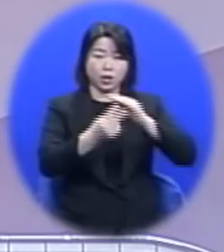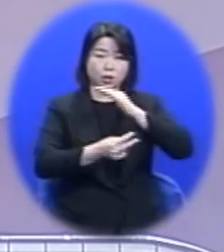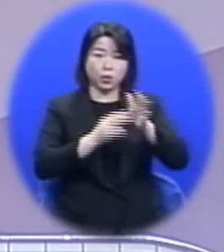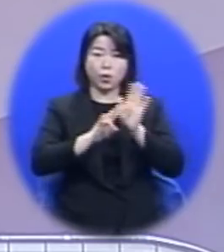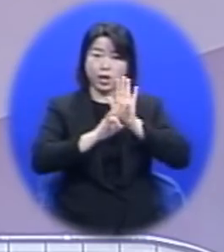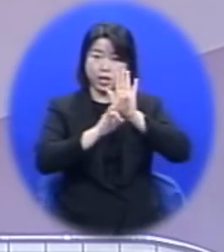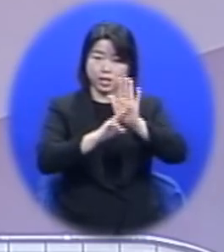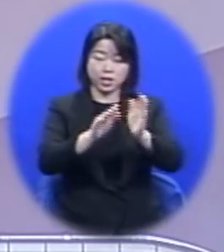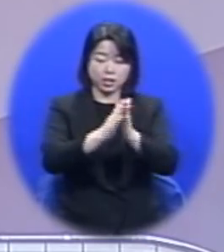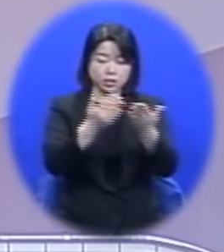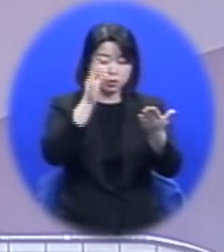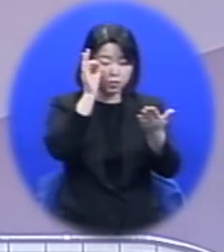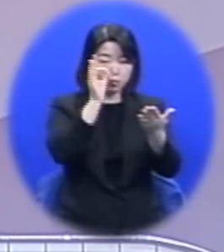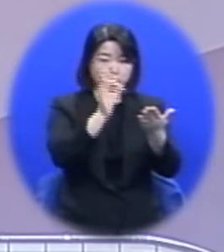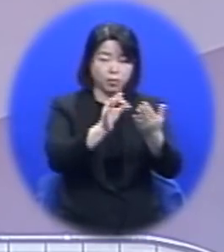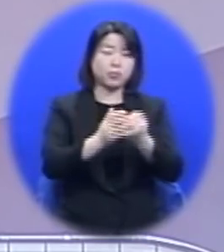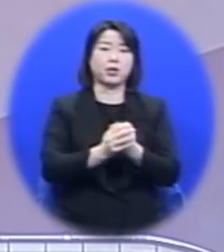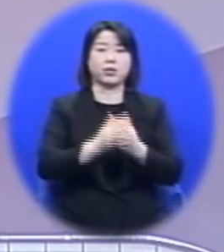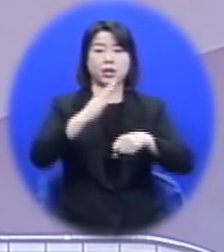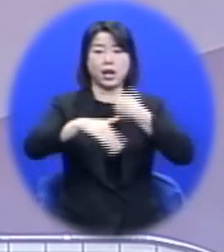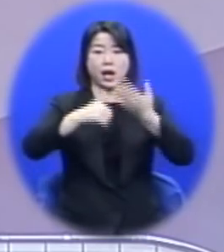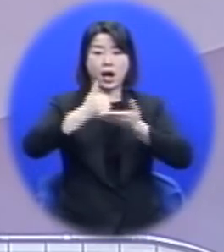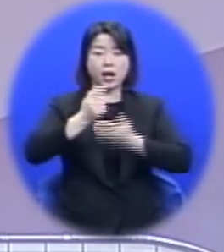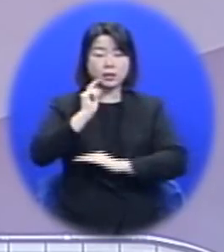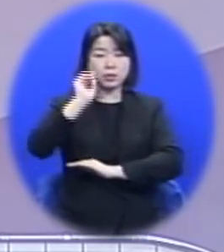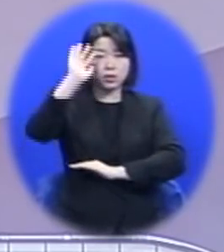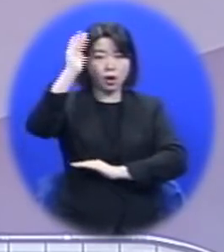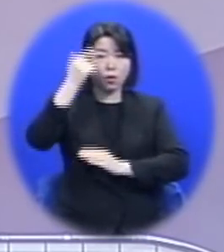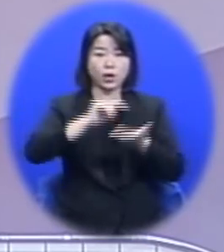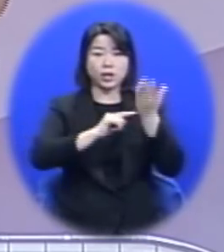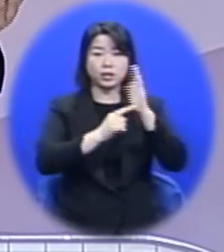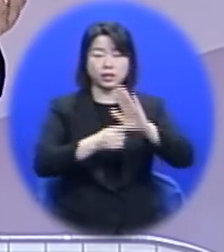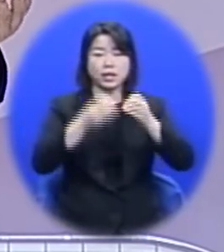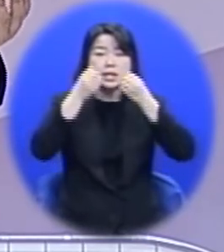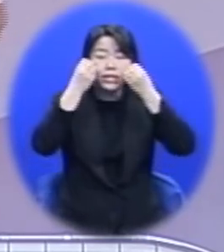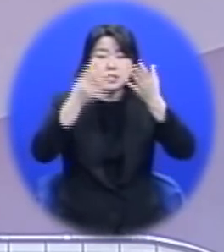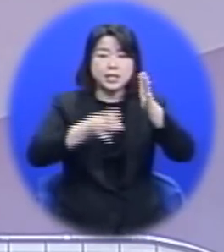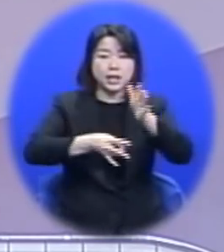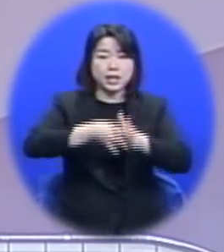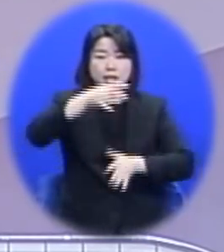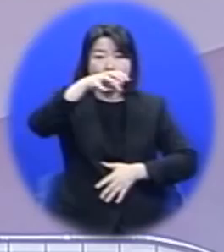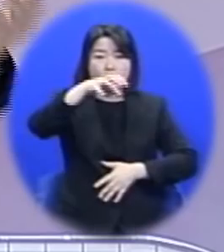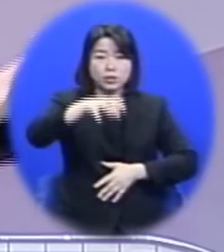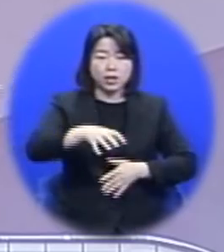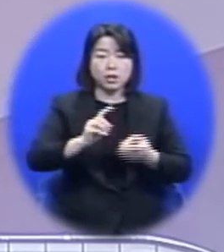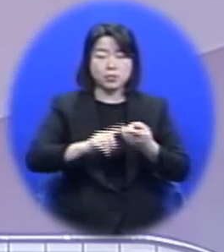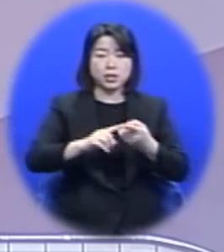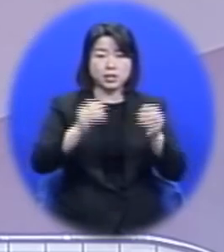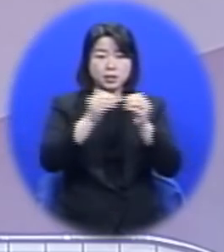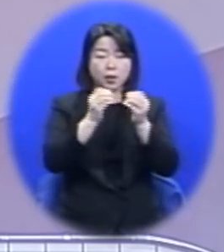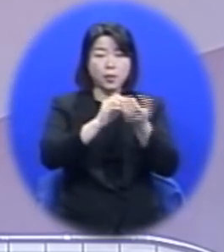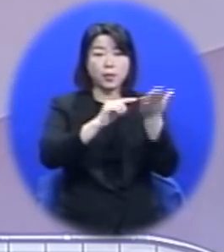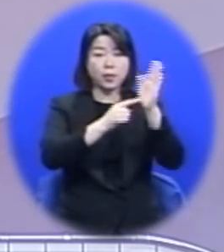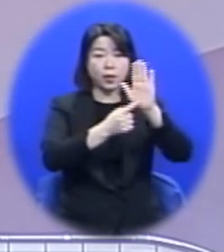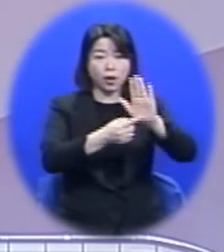요한계시록에 보면 그 하나님의 영광이 나타나는 새 예루살렘에 대해서 그가 묘사하고 있어요.